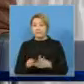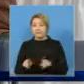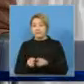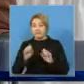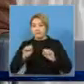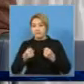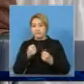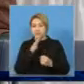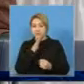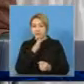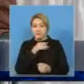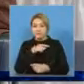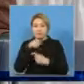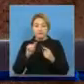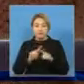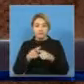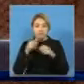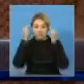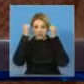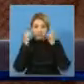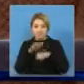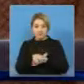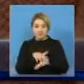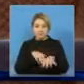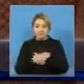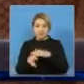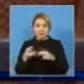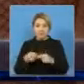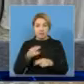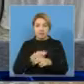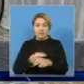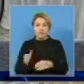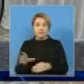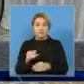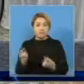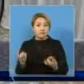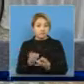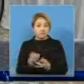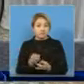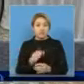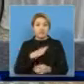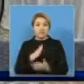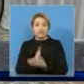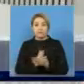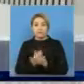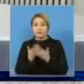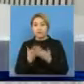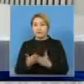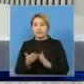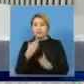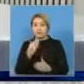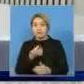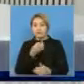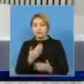зимнего периода предприниматель вяжет шапочки, перчатки, носки, все необходимое для повседневного быта. А уже недавно